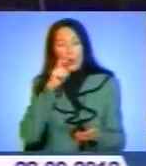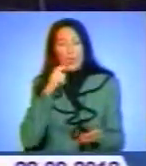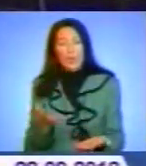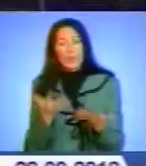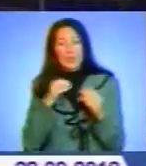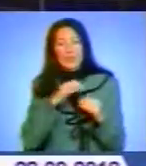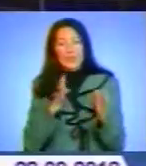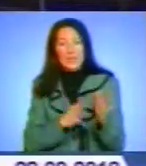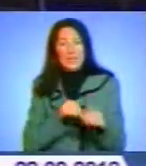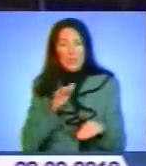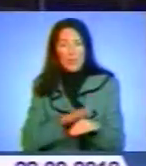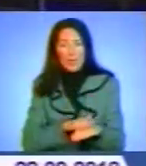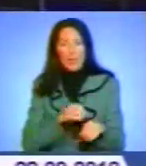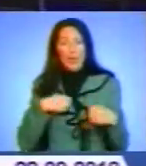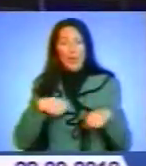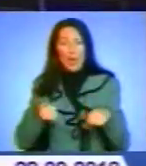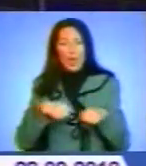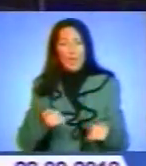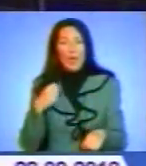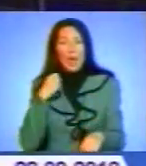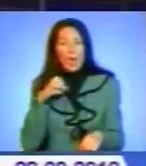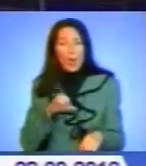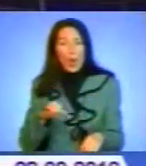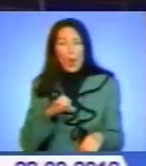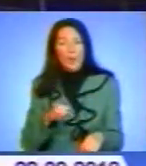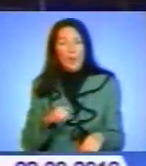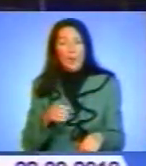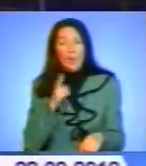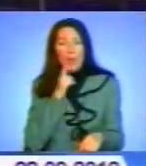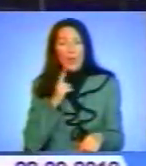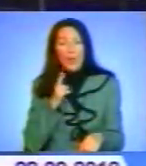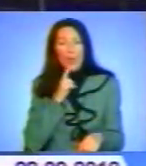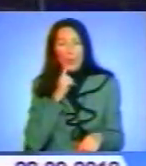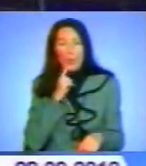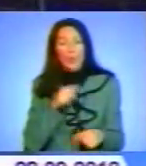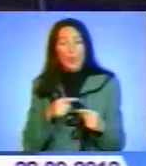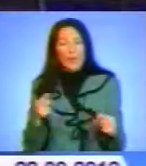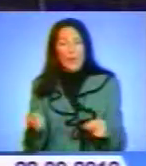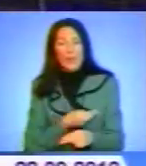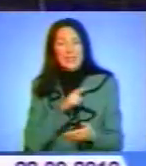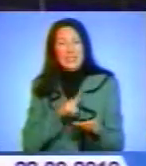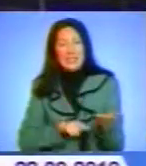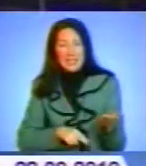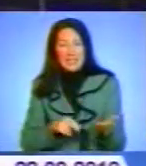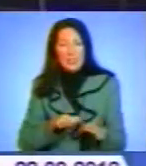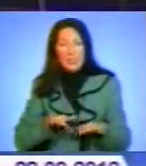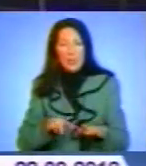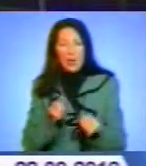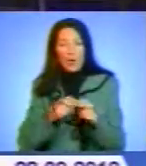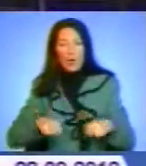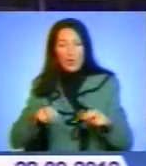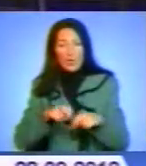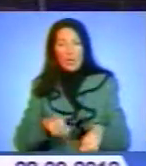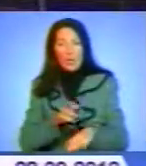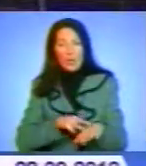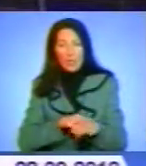торгівлі алкогольними напоями та тютюновими виробами без ліцензії. Справи розслідує податкова міліція. Про це